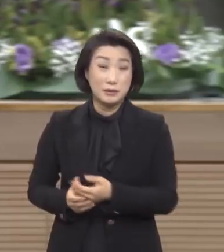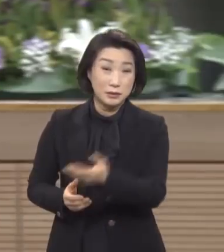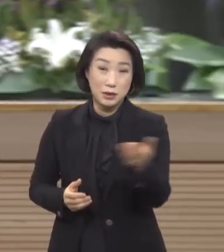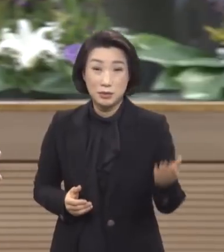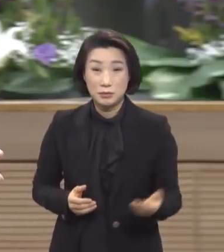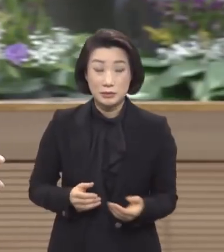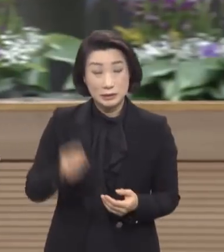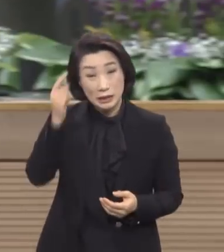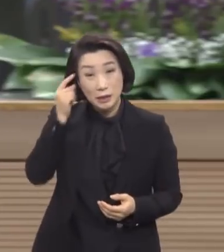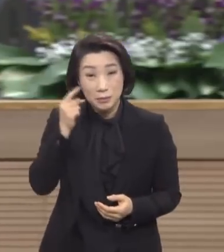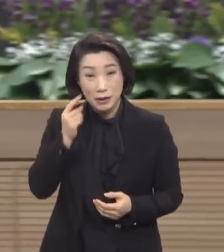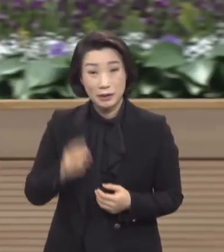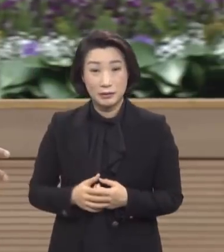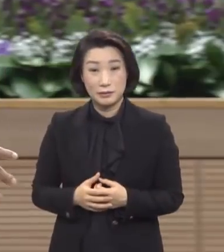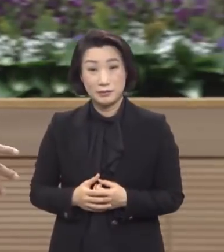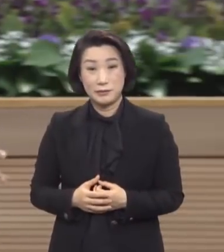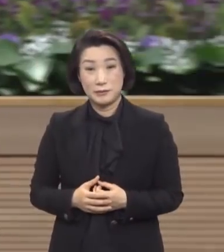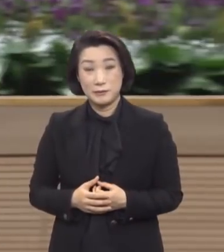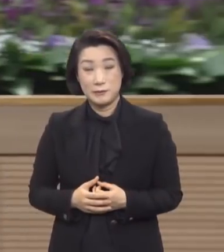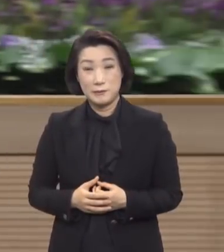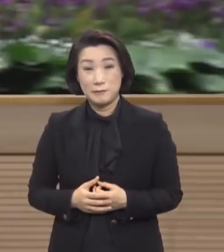여러분 잘 봐.